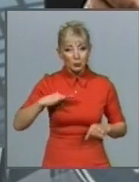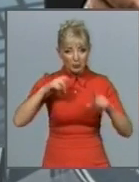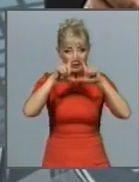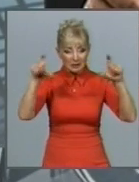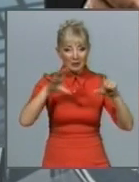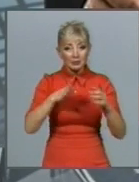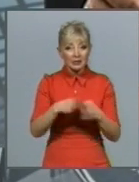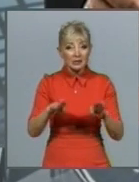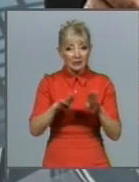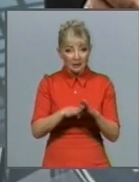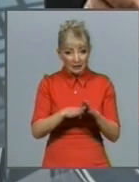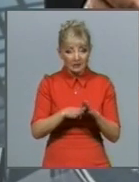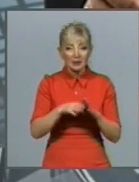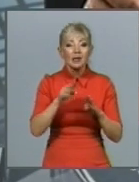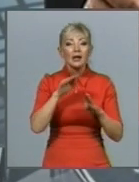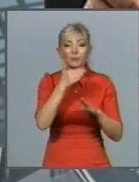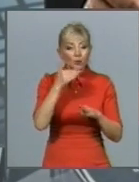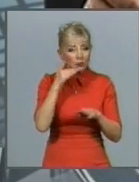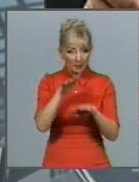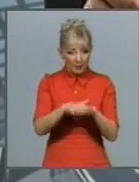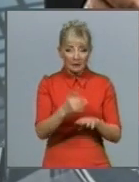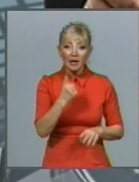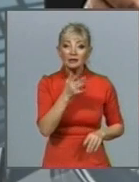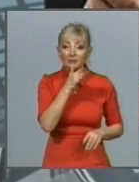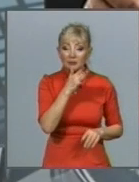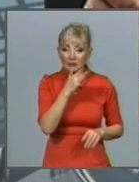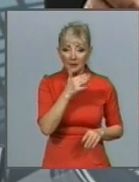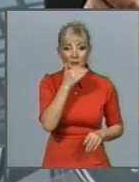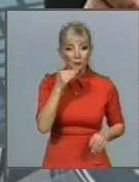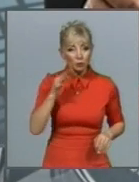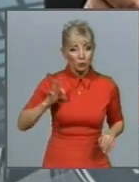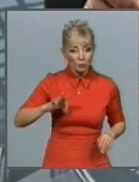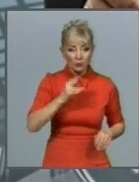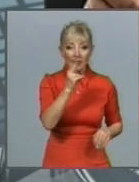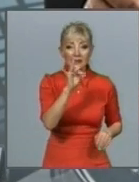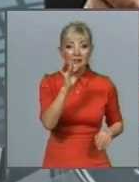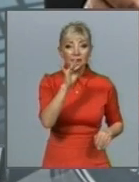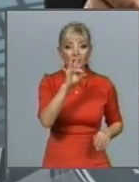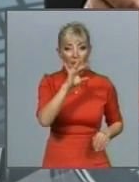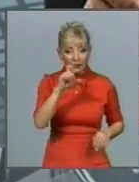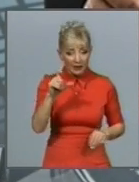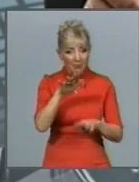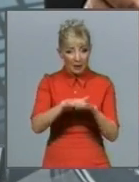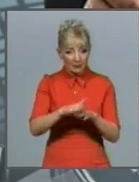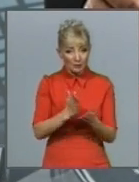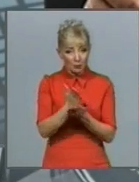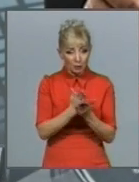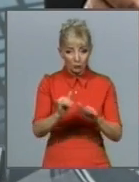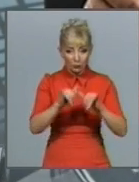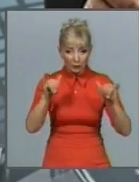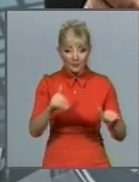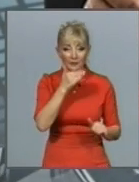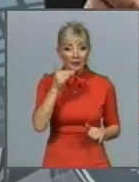від чверті до третини філій банків. Водночас кількість користувачів цифрових банківських послуг різко зросла. У багатьох з